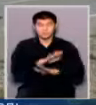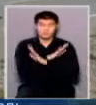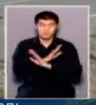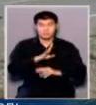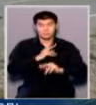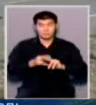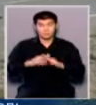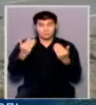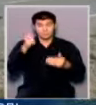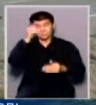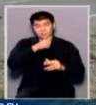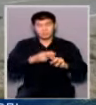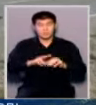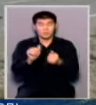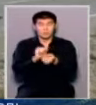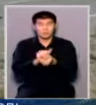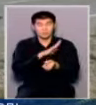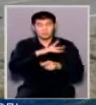түсіп, биылғы жыл қуаңшылық болып,